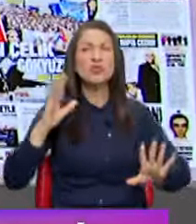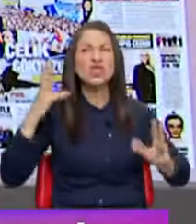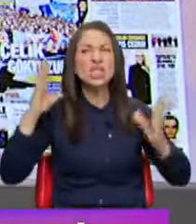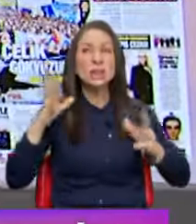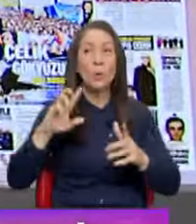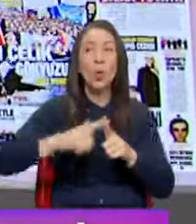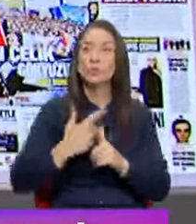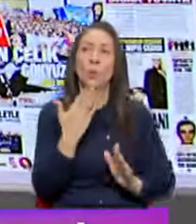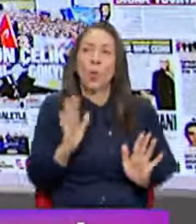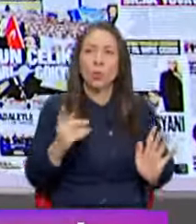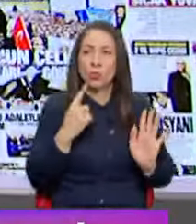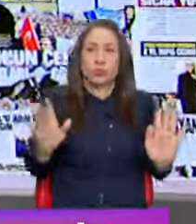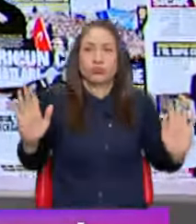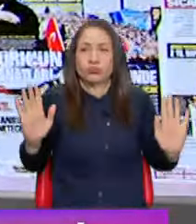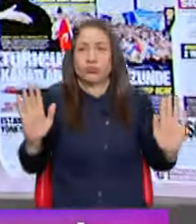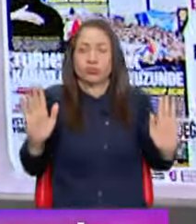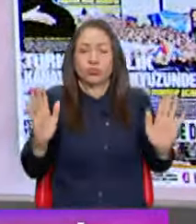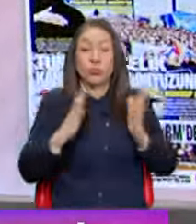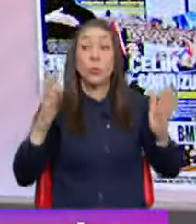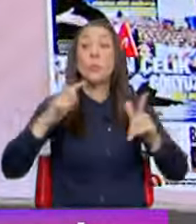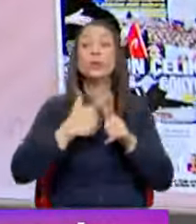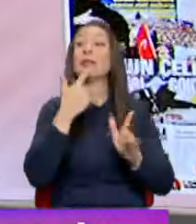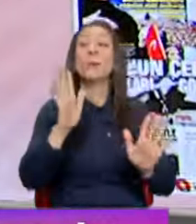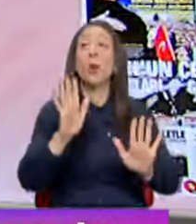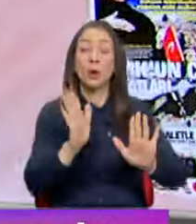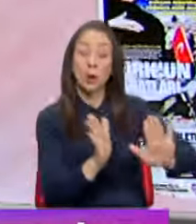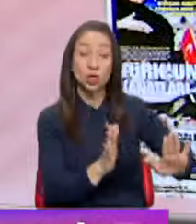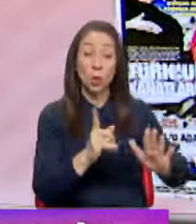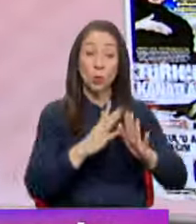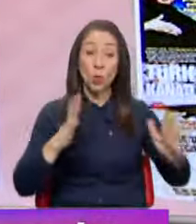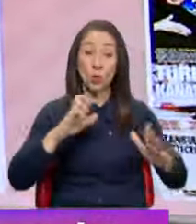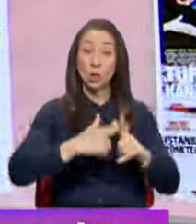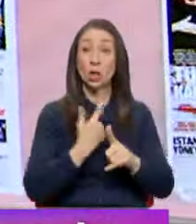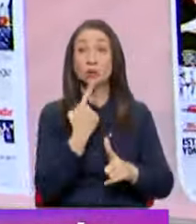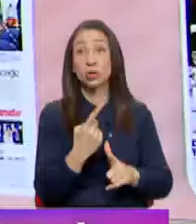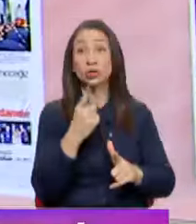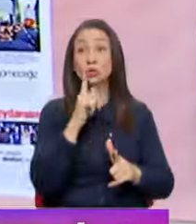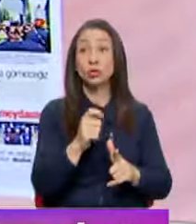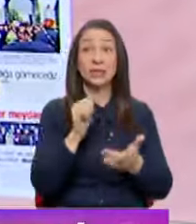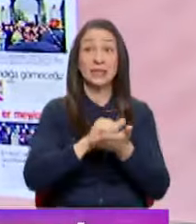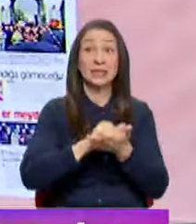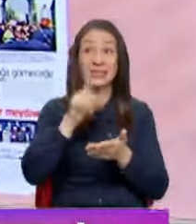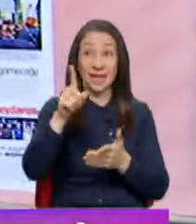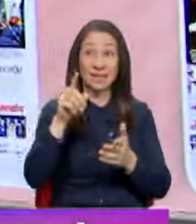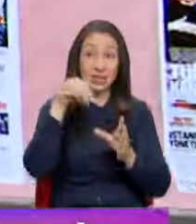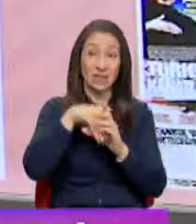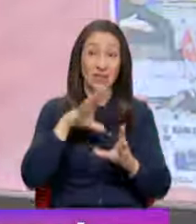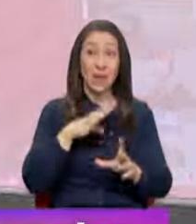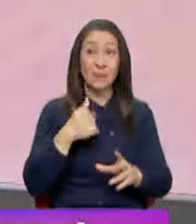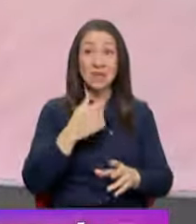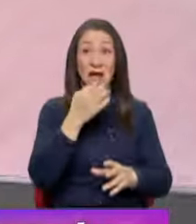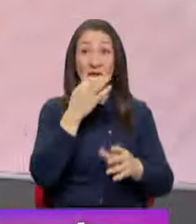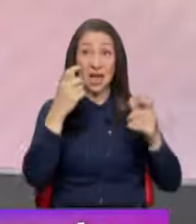projelerim yok diyor büyük projelerden söz etmiyor ya da şöyle büyük projeleri kastediyor olabilir Sözcü Gazetesinde yer alıyor biz